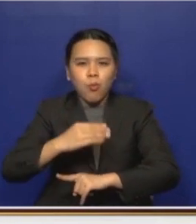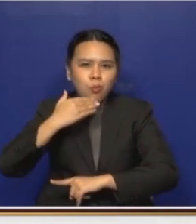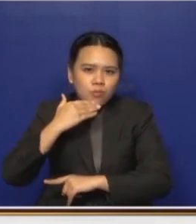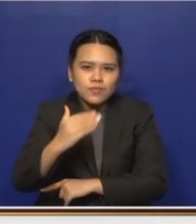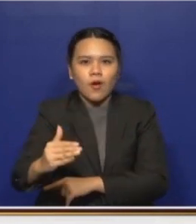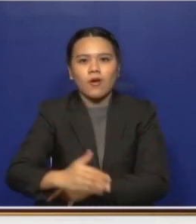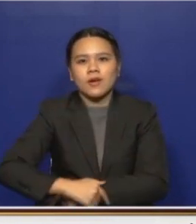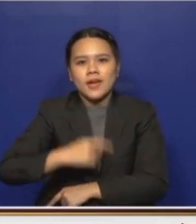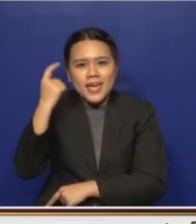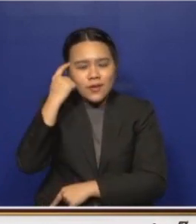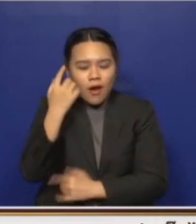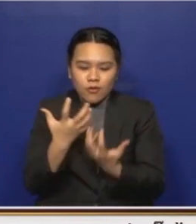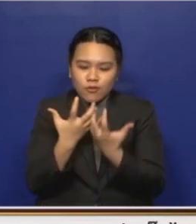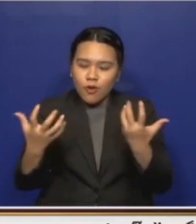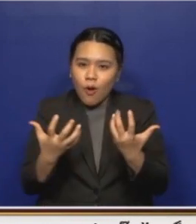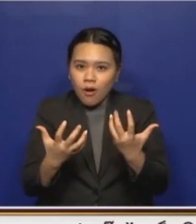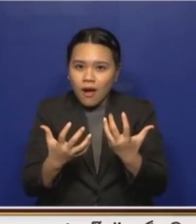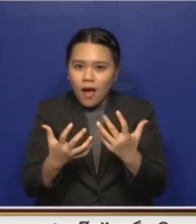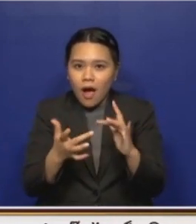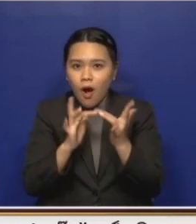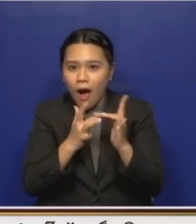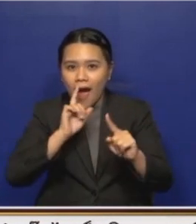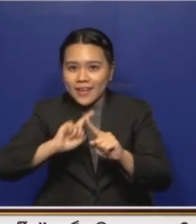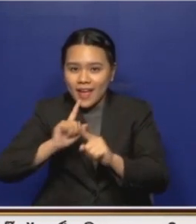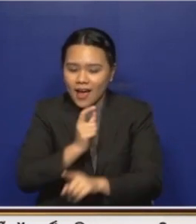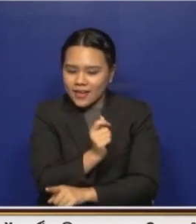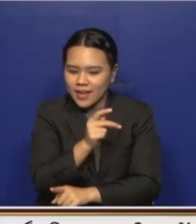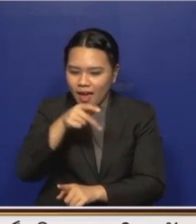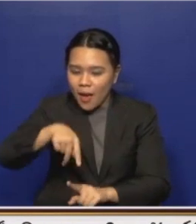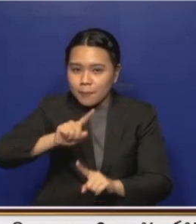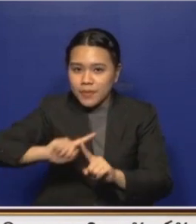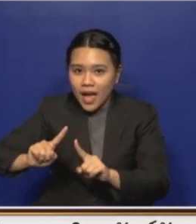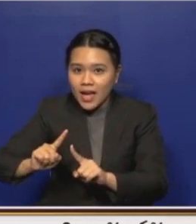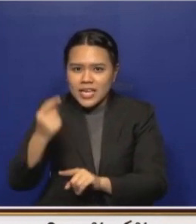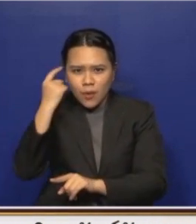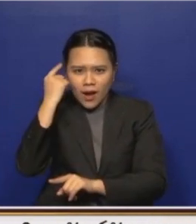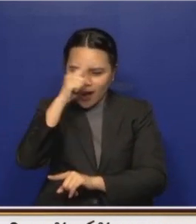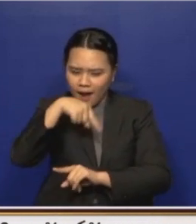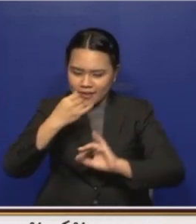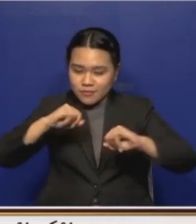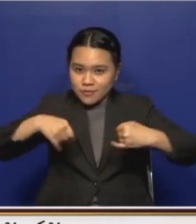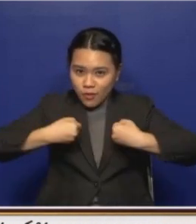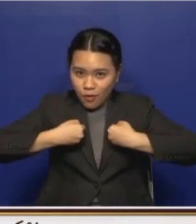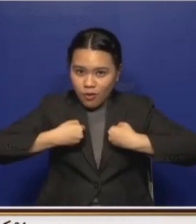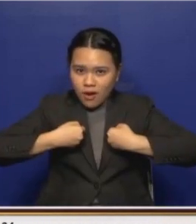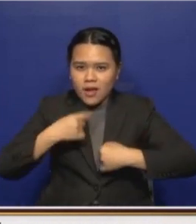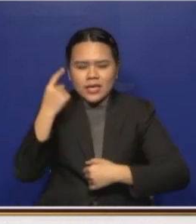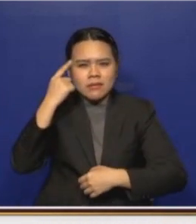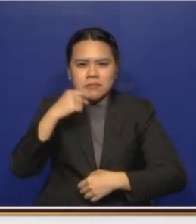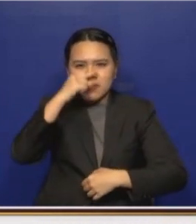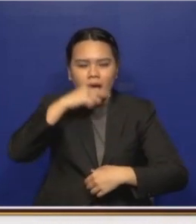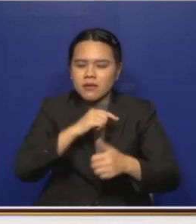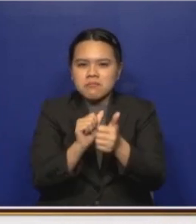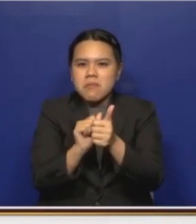ฮะเราไม่ทันเขาหรอกครับเพราะฉะนั้นต่อ1ปีเราจึงเสียดุลการค้